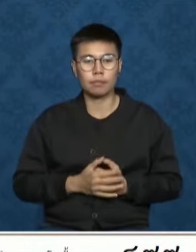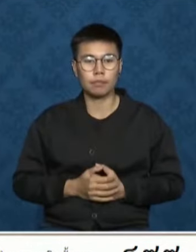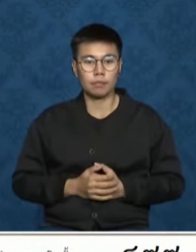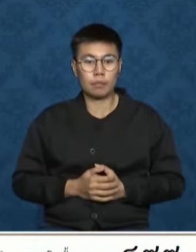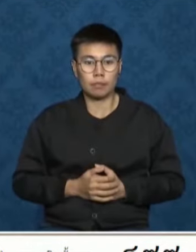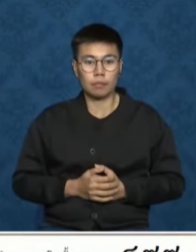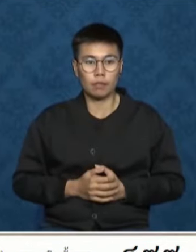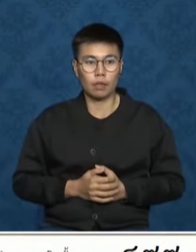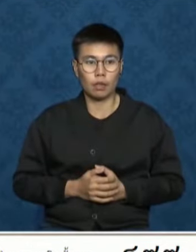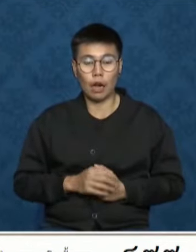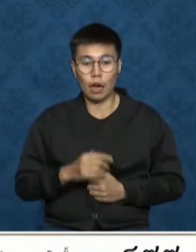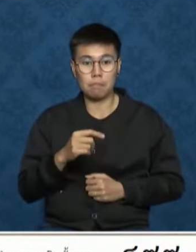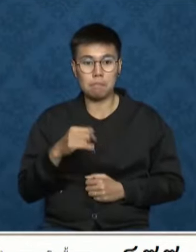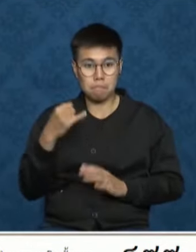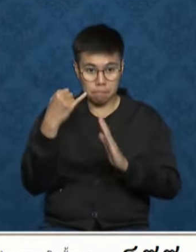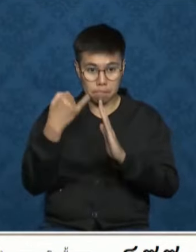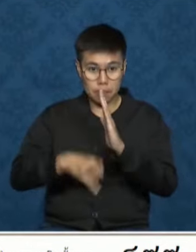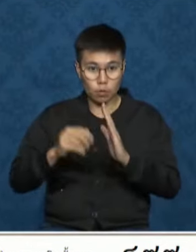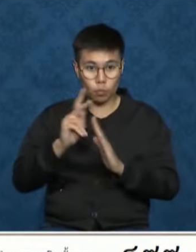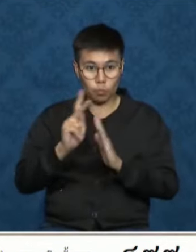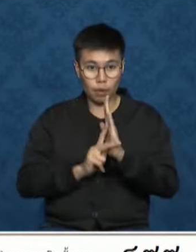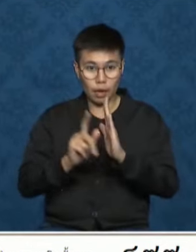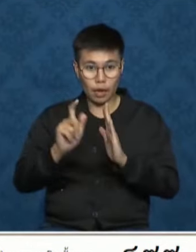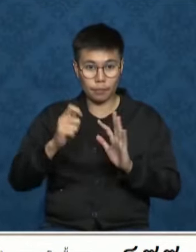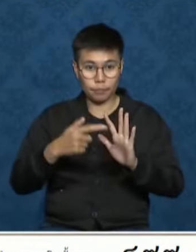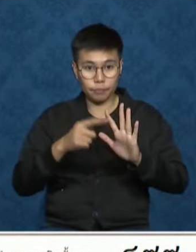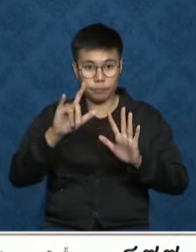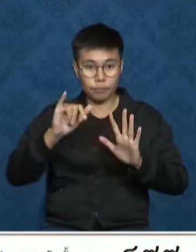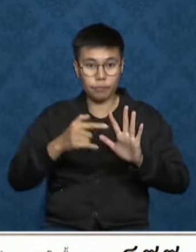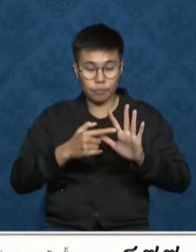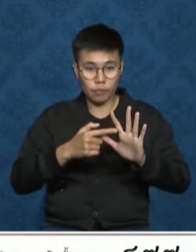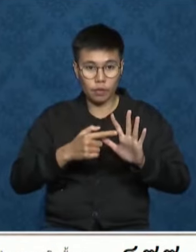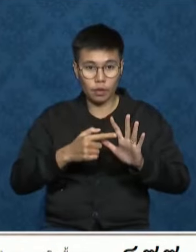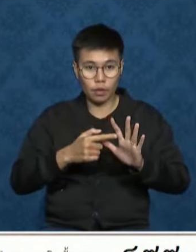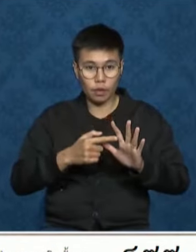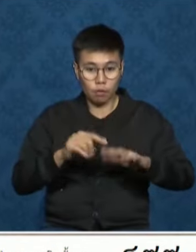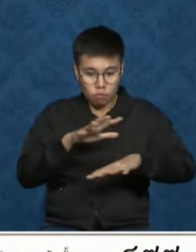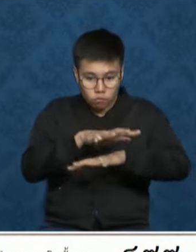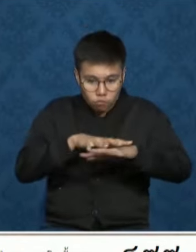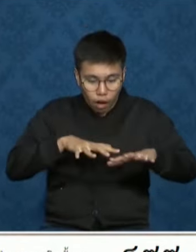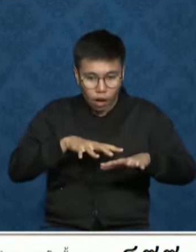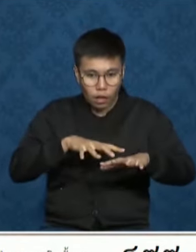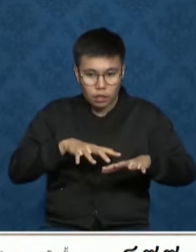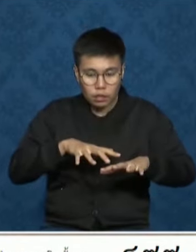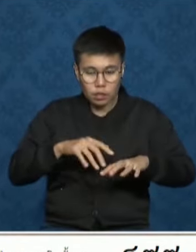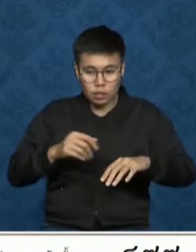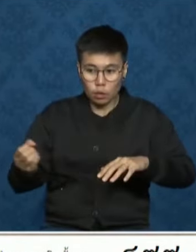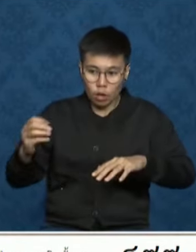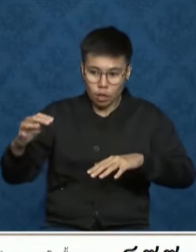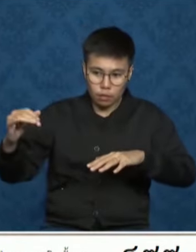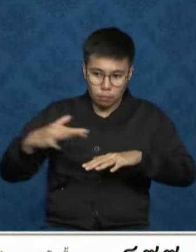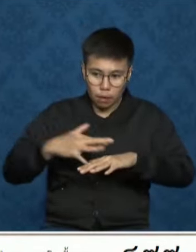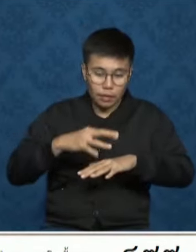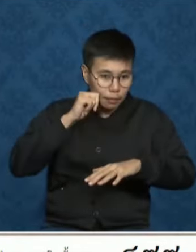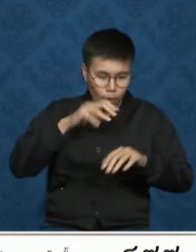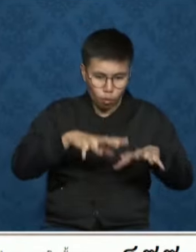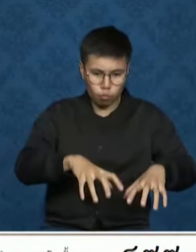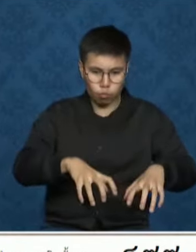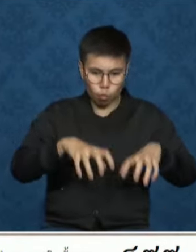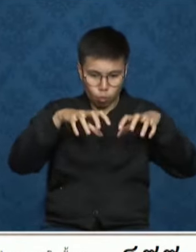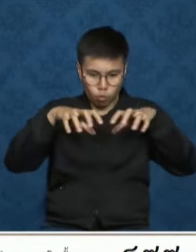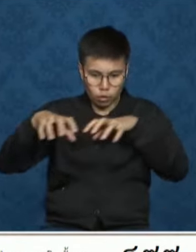ัซ้อสายไฟ ให้มควผดอายาเลยรัซือฝาตะแงเดี๋ยวนี้ ธรรฐานเจอขโมยกงวน